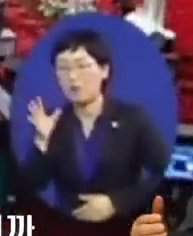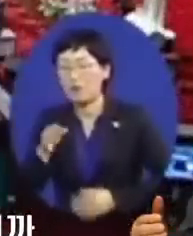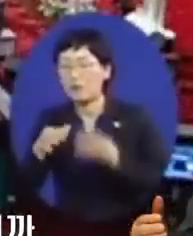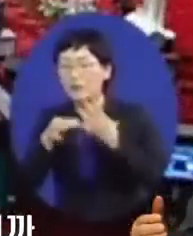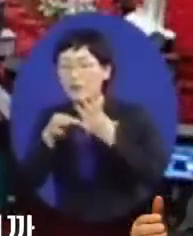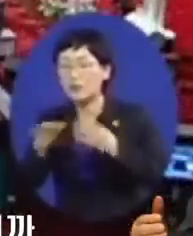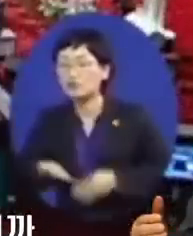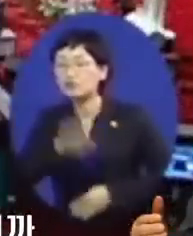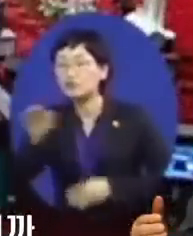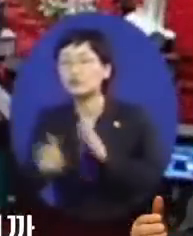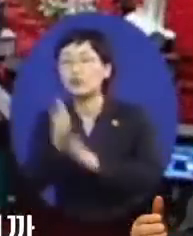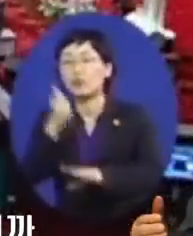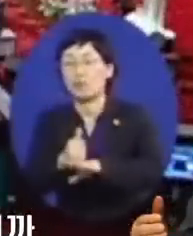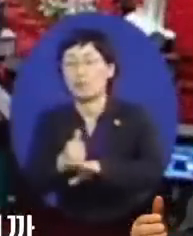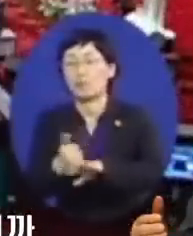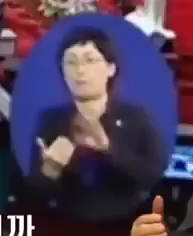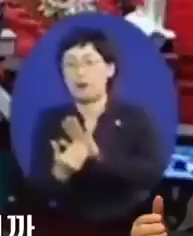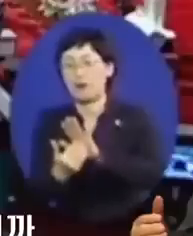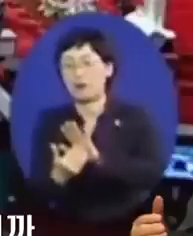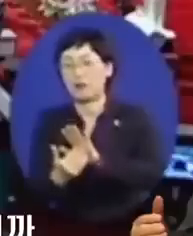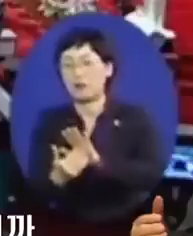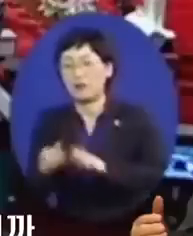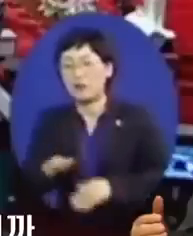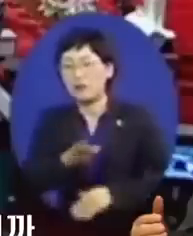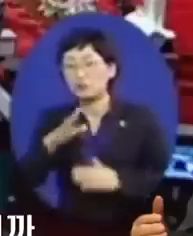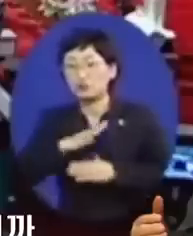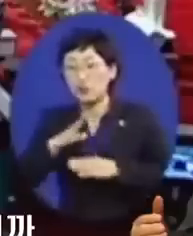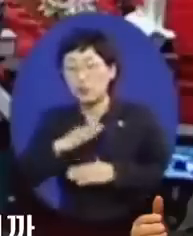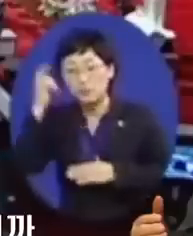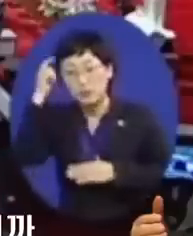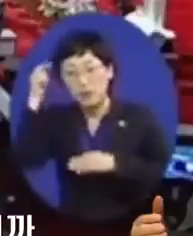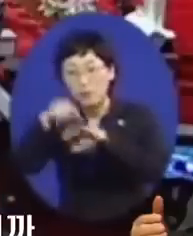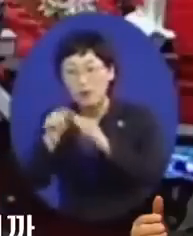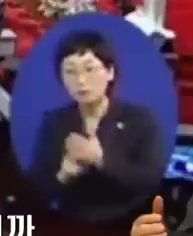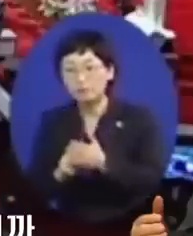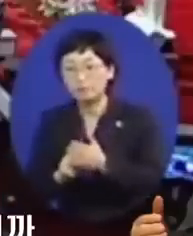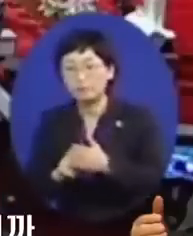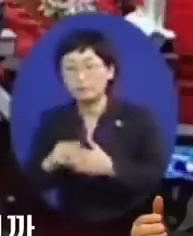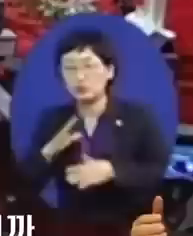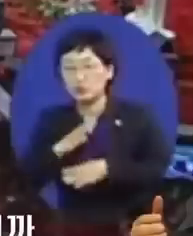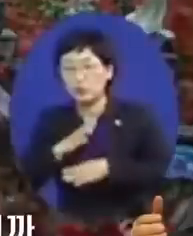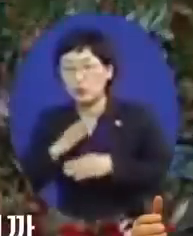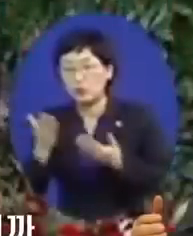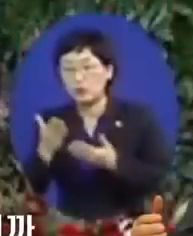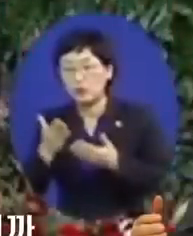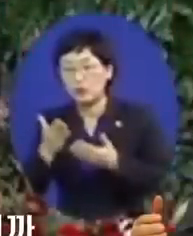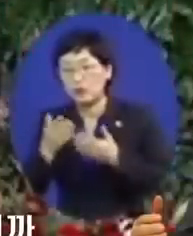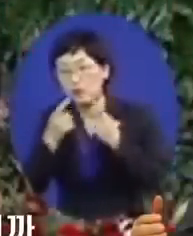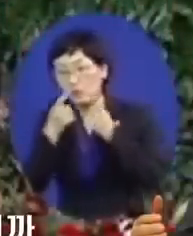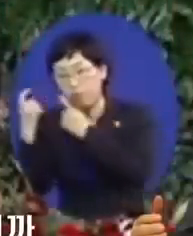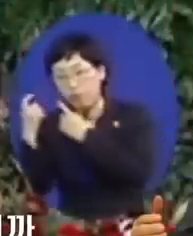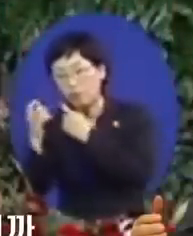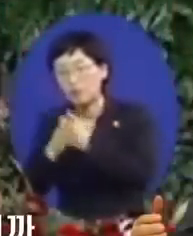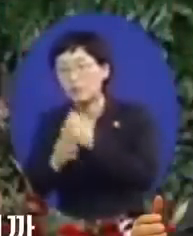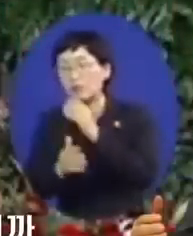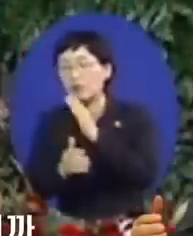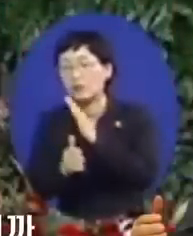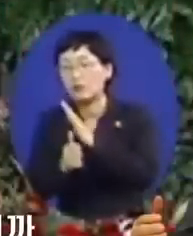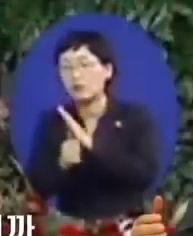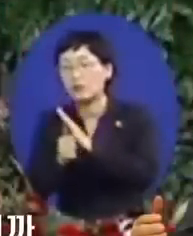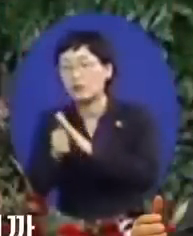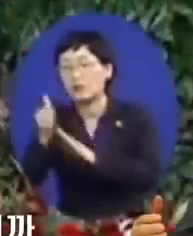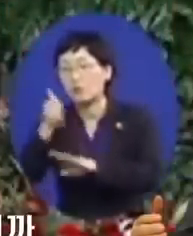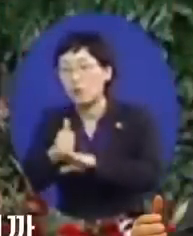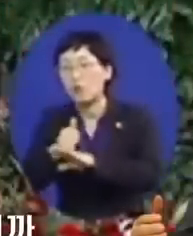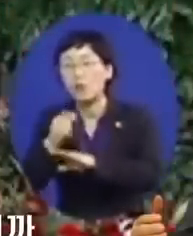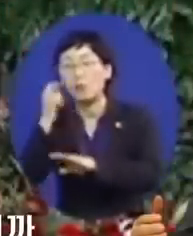성공을 방해합니다. 두려움은 우리의 생각과 마음을 두려워하는 일에 쏠리게 하므로 성공보다 실패를 준비하게 합니다. 두려움은